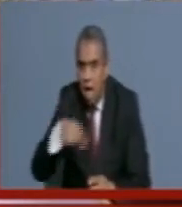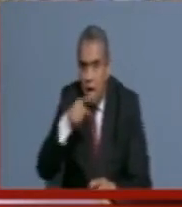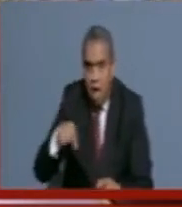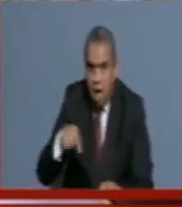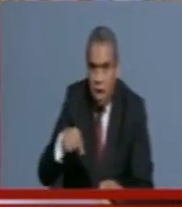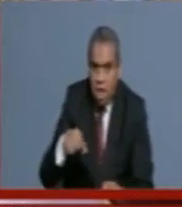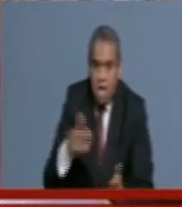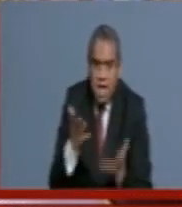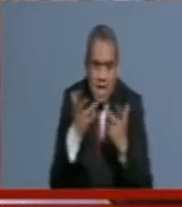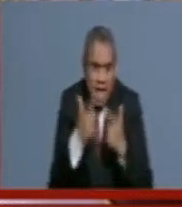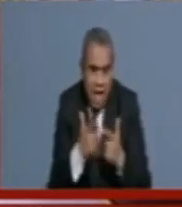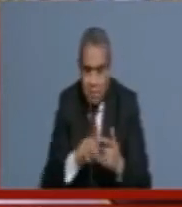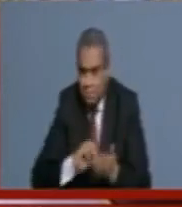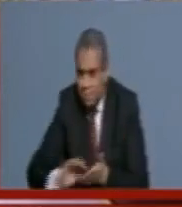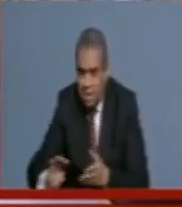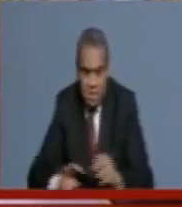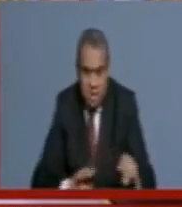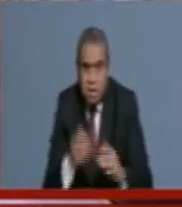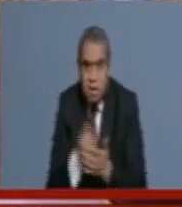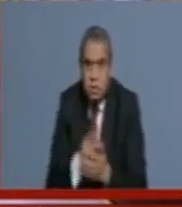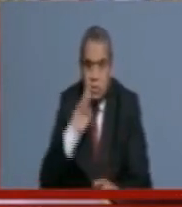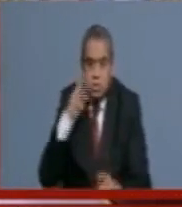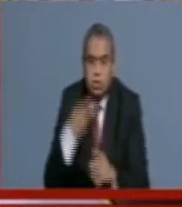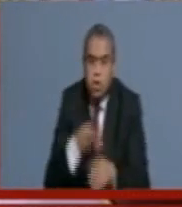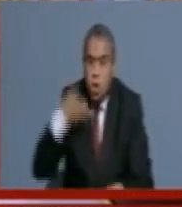حصر، إنما ما يطلعش على عملية